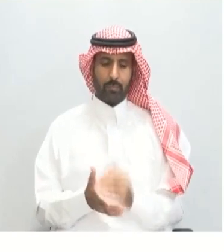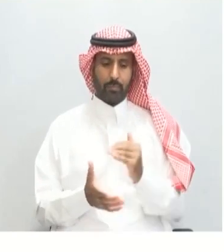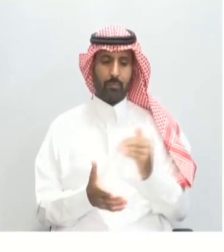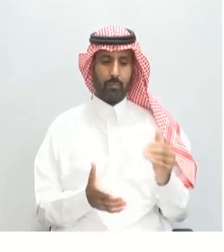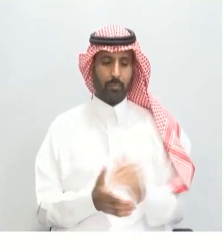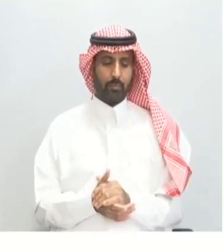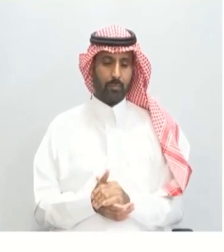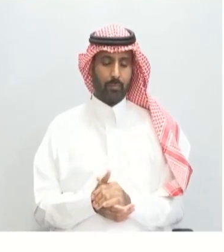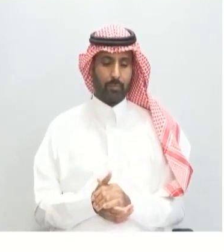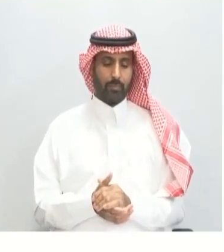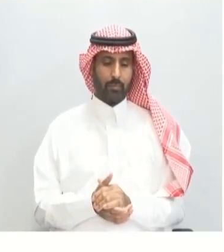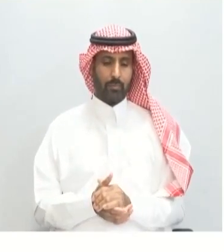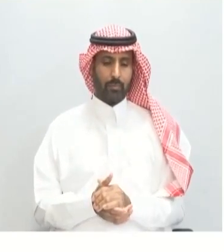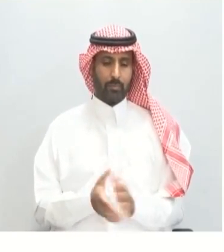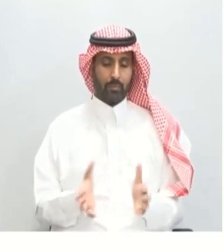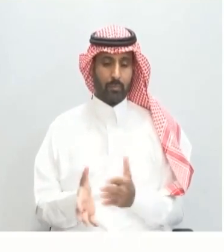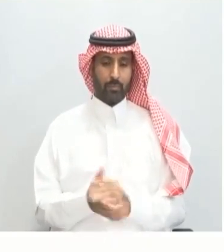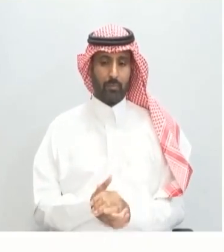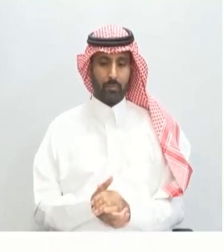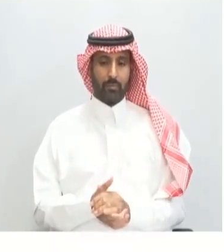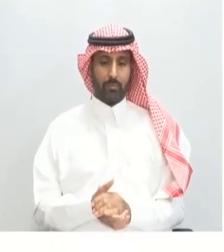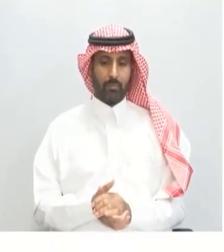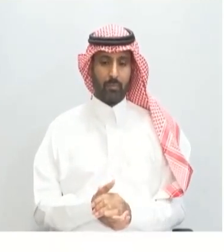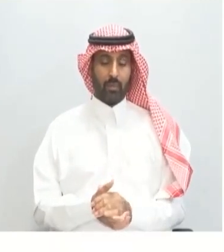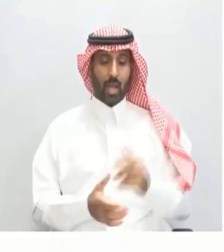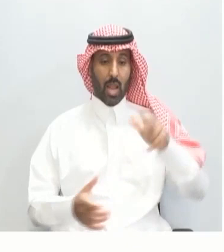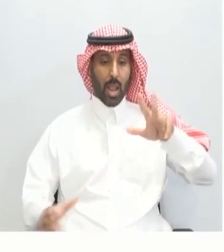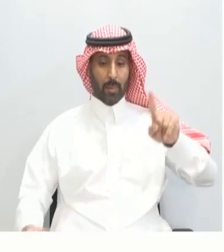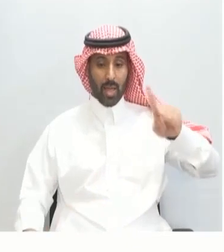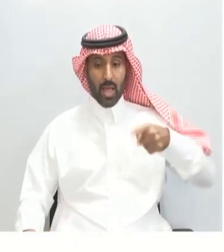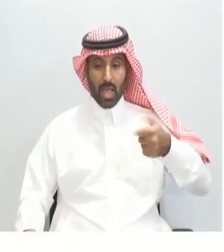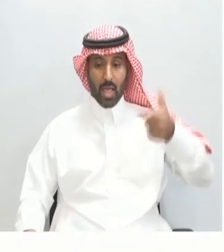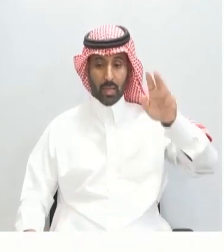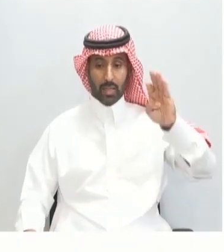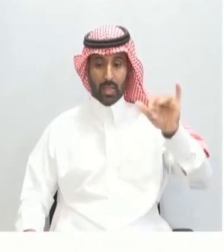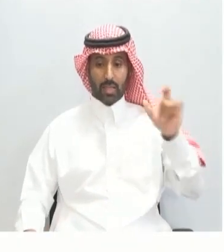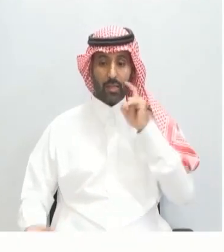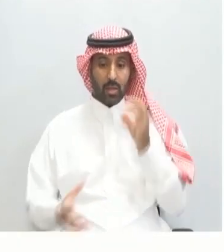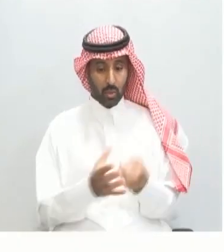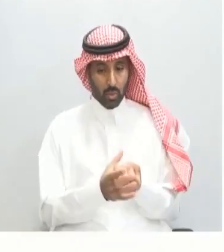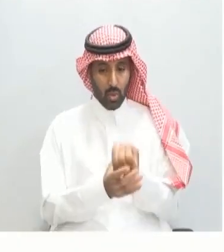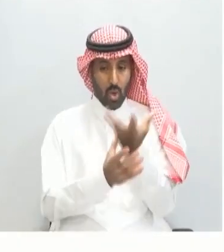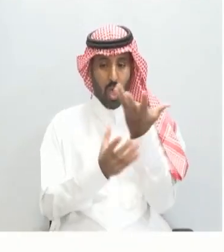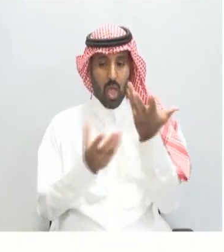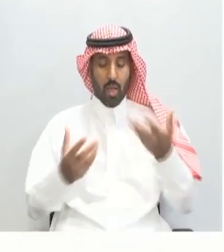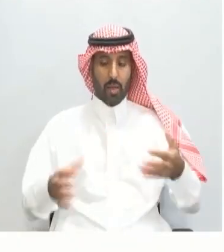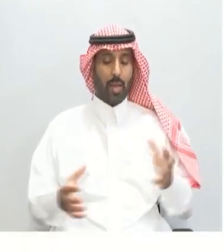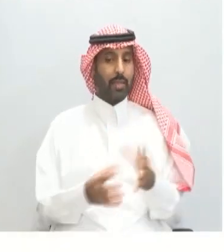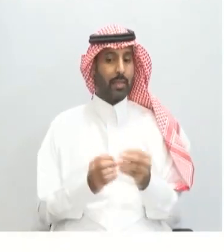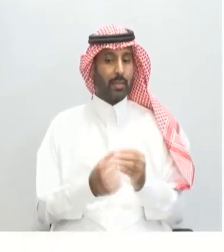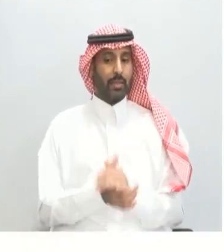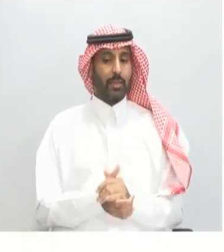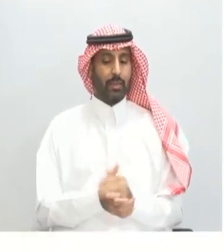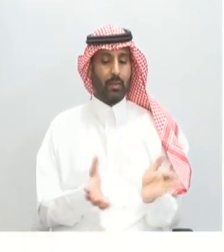من حركات او هزات زلزاليه البراكين تعريفها هي هذه